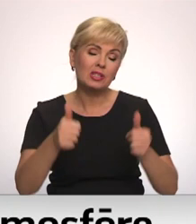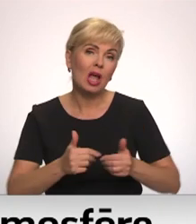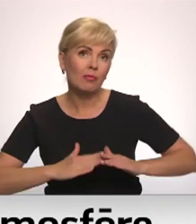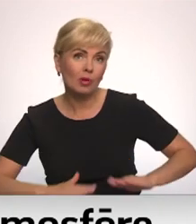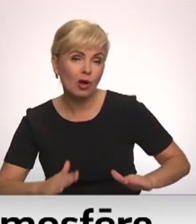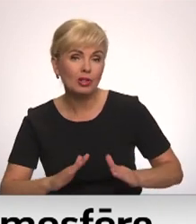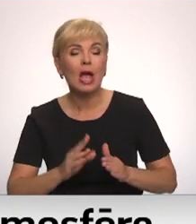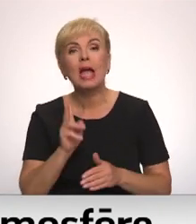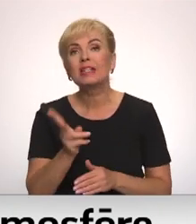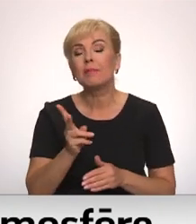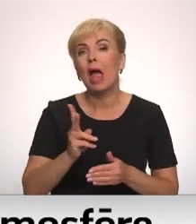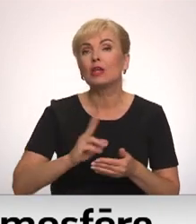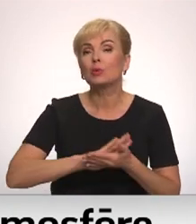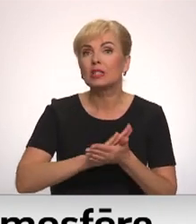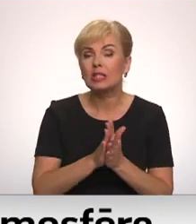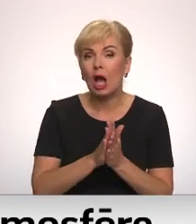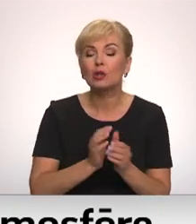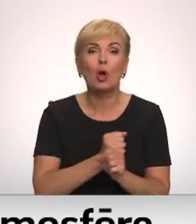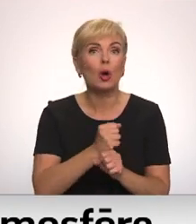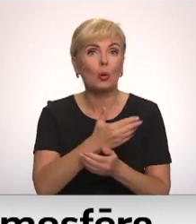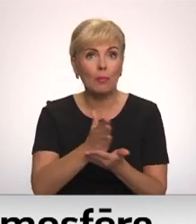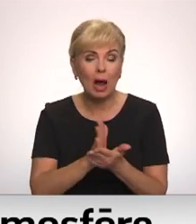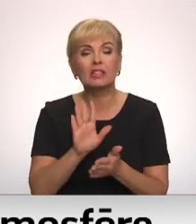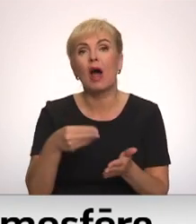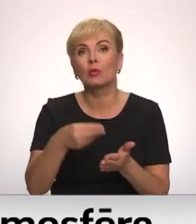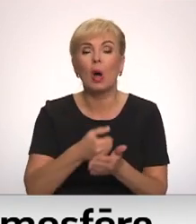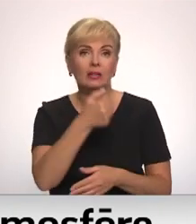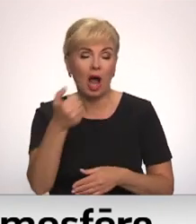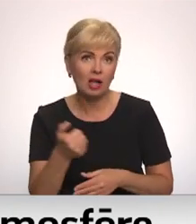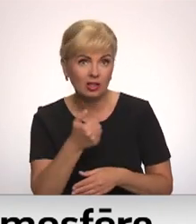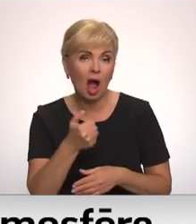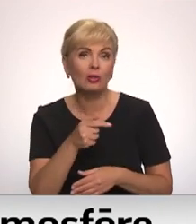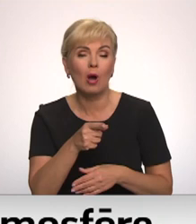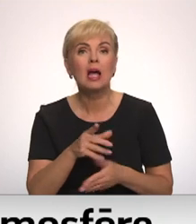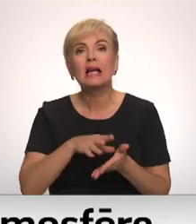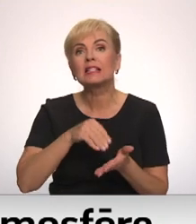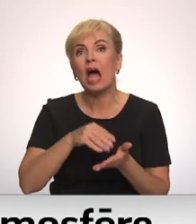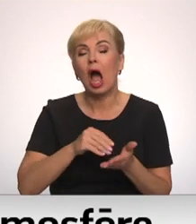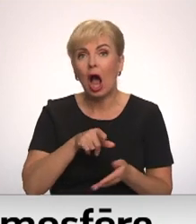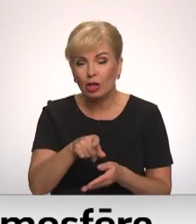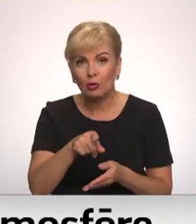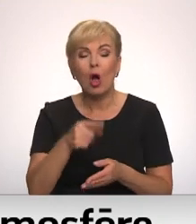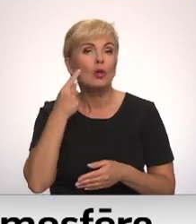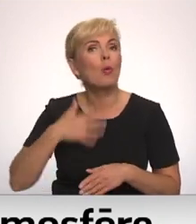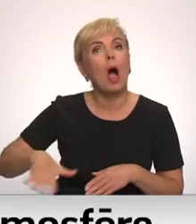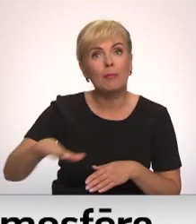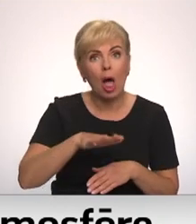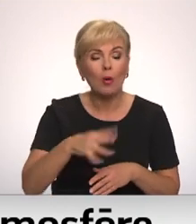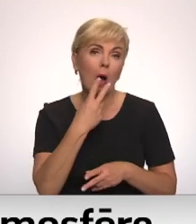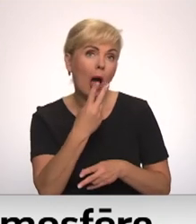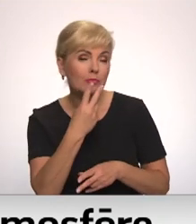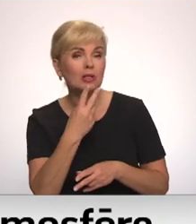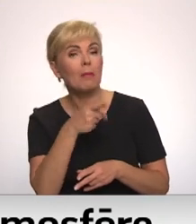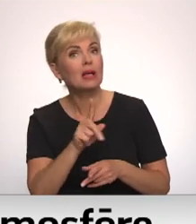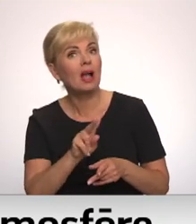siers un īsta rupmaize. Tas viss nopērkams gadskārtējā zāļu tirgū Doma laukumā. Daudz pircēju tur piet arī palūkoties, kas jauns vai neredzēts pa